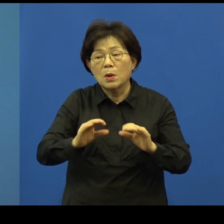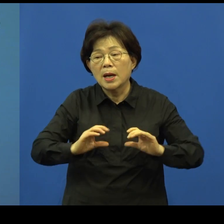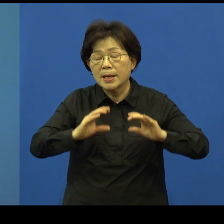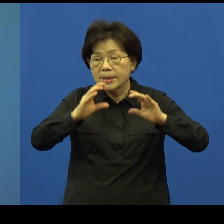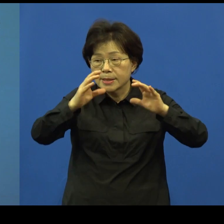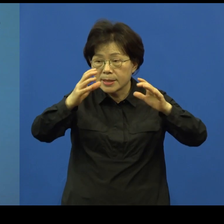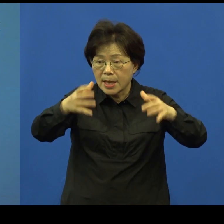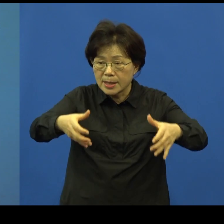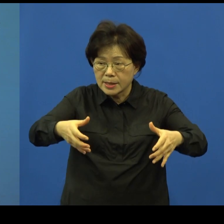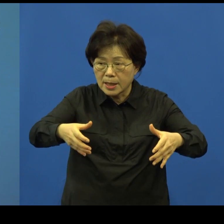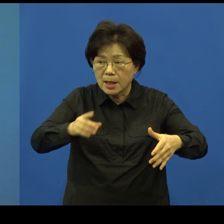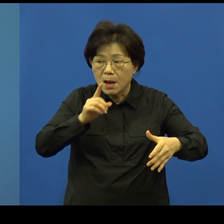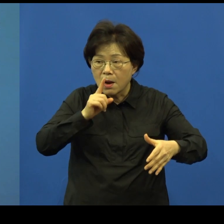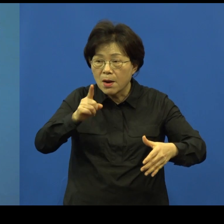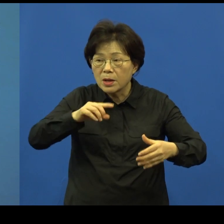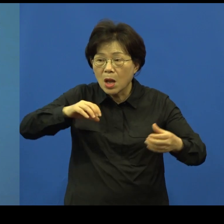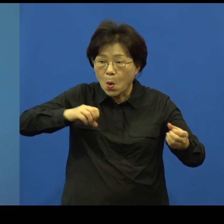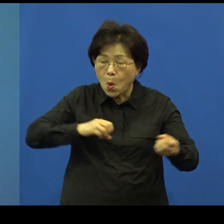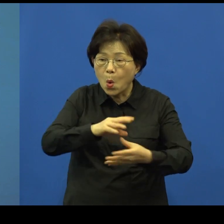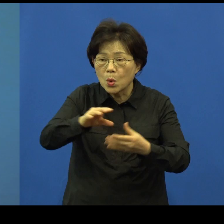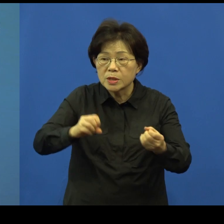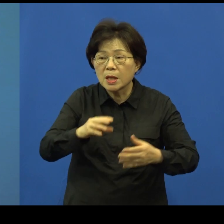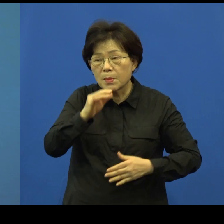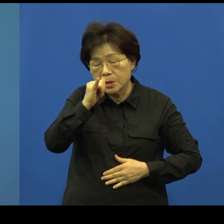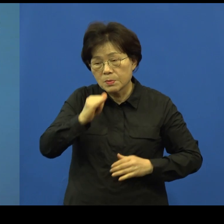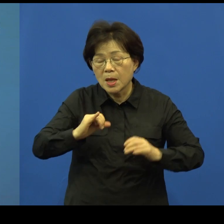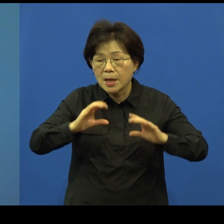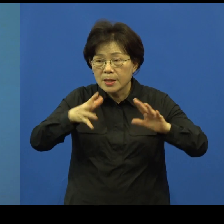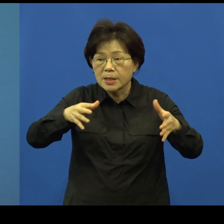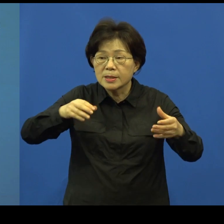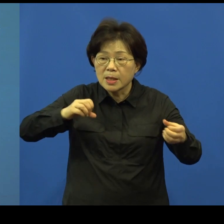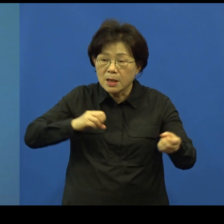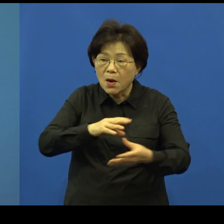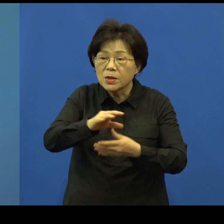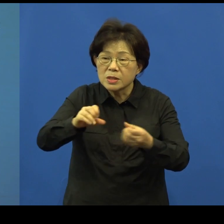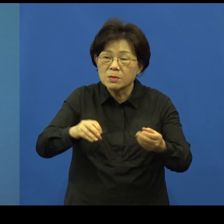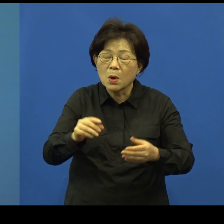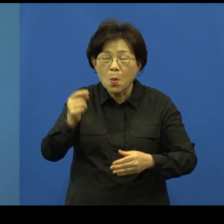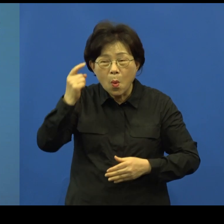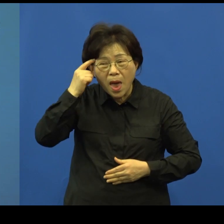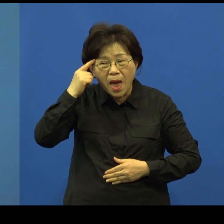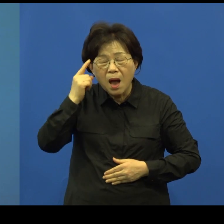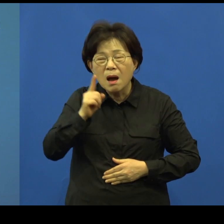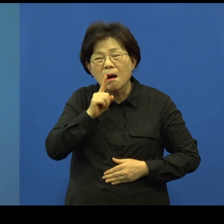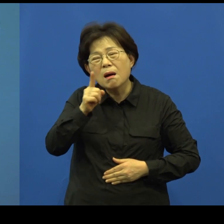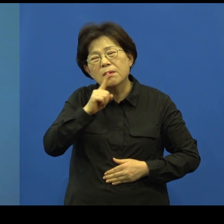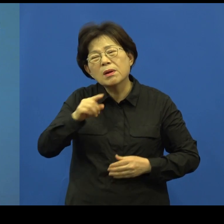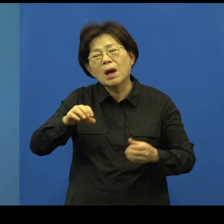세상이 굉장히 언어의 혼잡이 일어났어요. 그래서 지금 세상이 어지러운 거는 이 언어의 혼잡입니다.